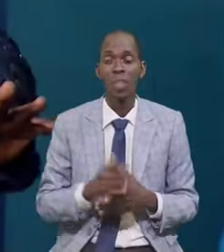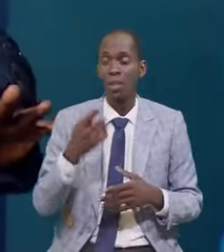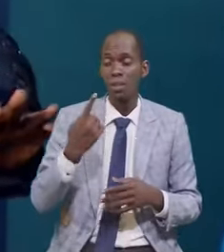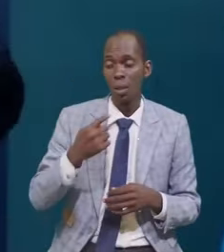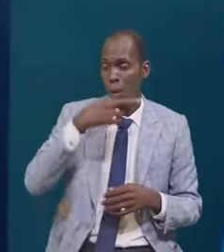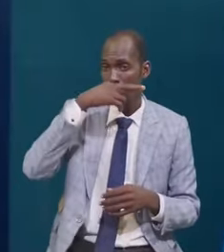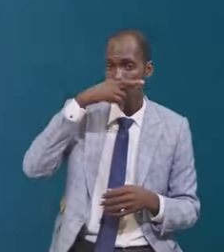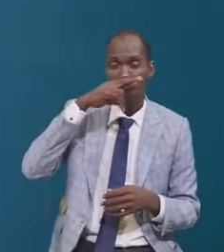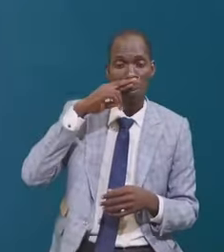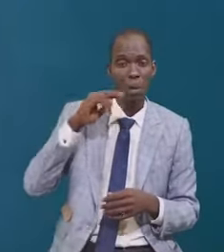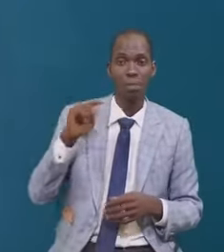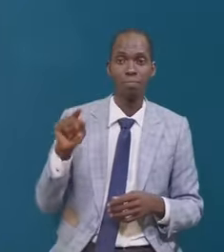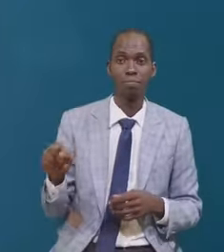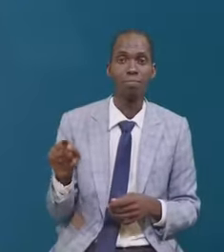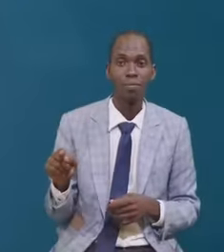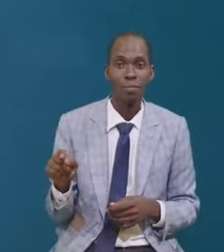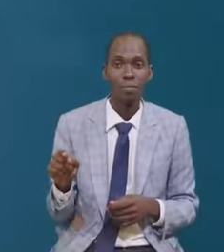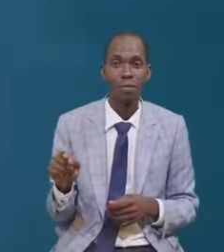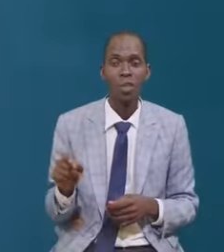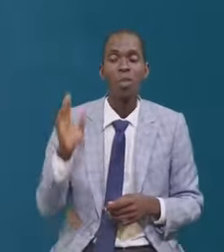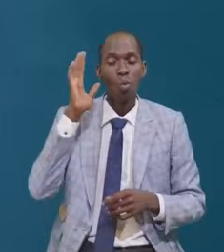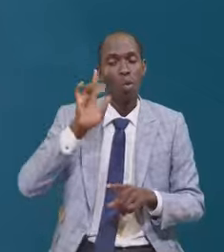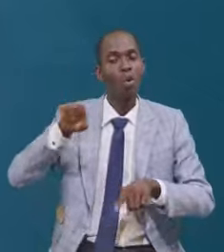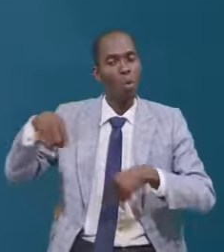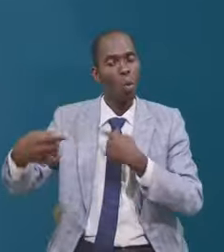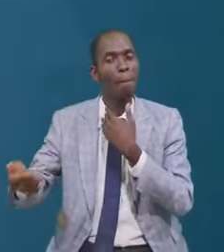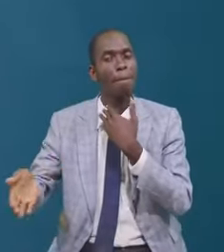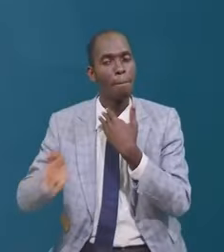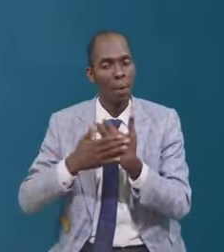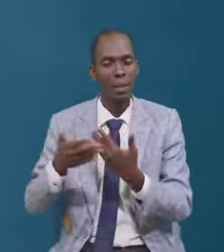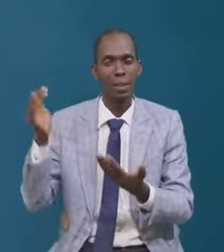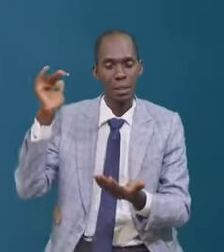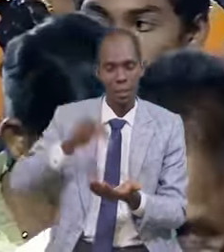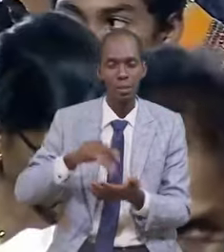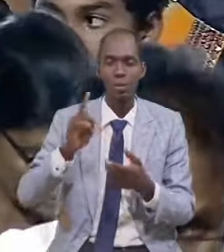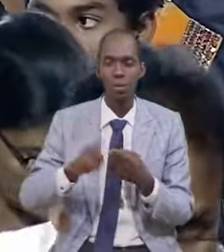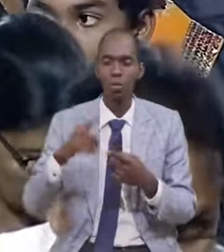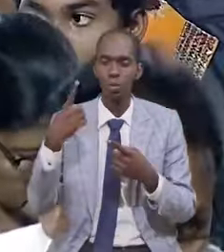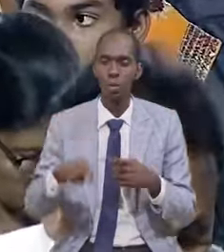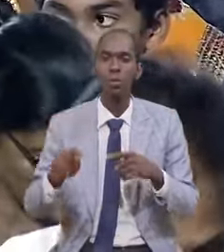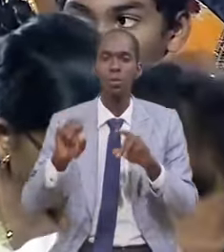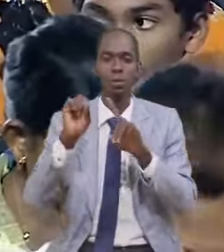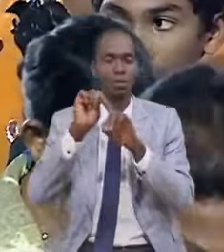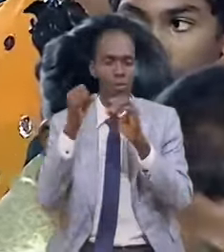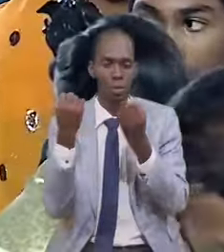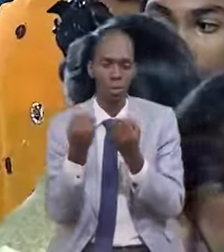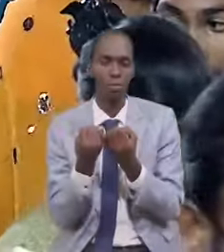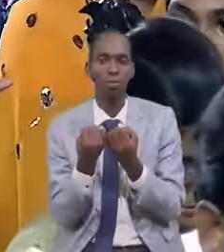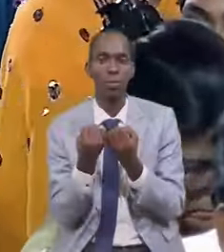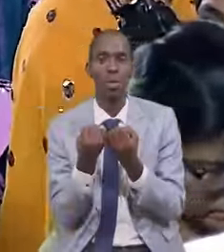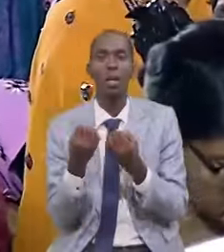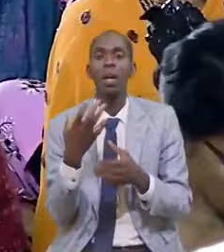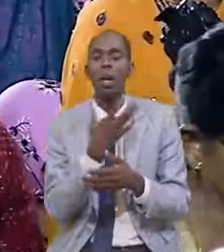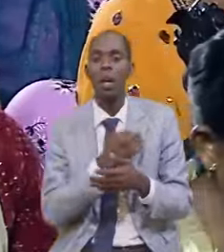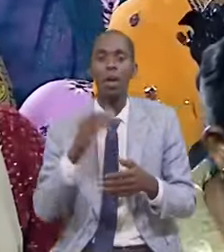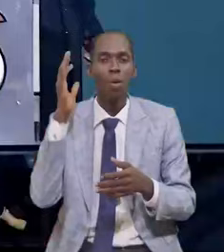The criminal వారా నేరస్తుని మార్చలేరు. Will go back again to society. ఆ నేరస్తుని మరల సమాజానికి వెళ్తాడు. He will